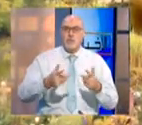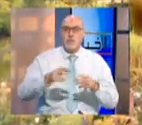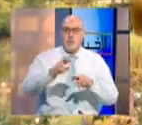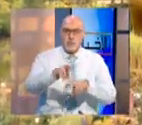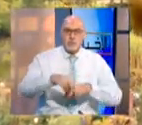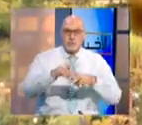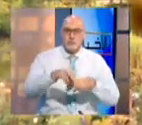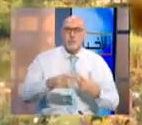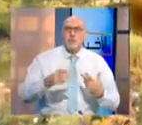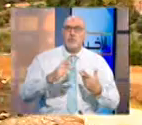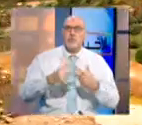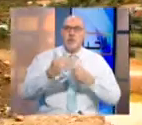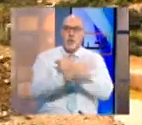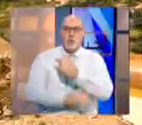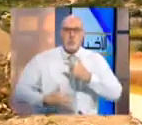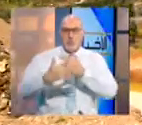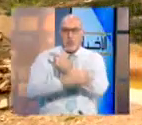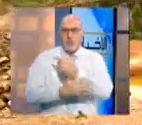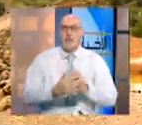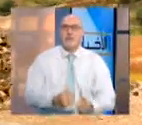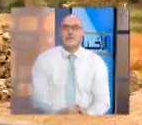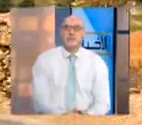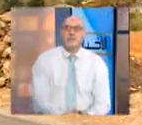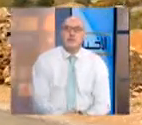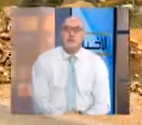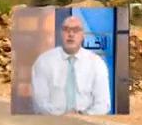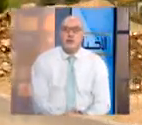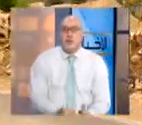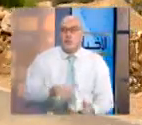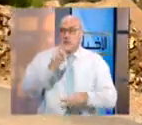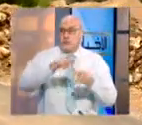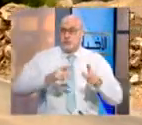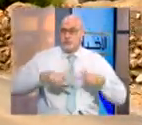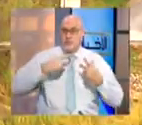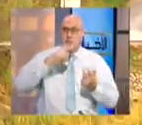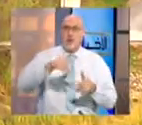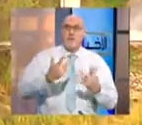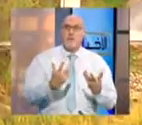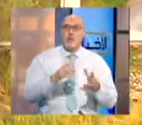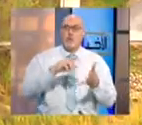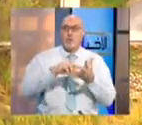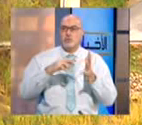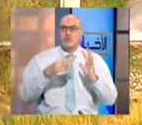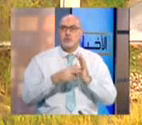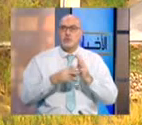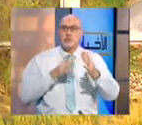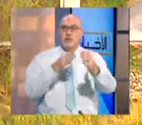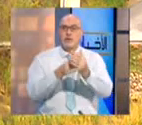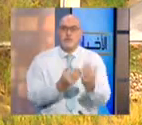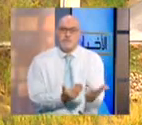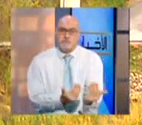الفلاحي والغابي. يطمح سكانها إلى تنمية محلية ومشاريع قطاعية تستجيب